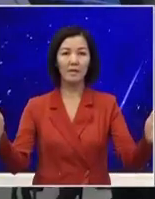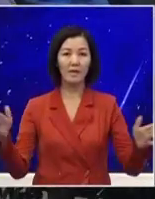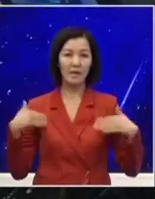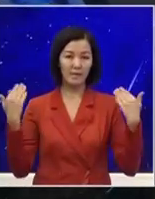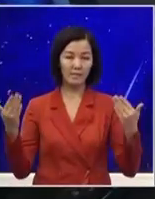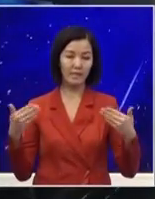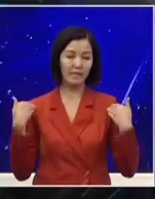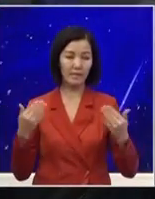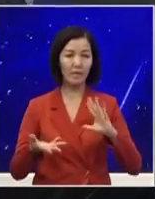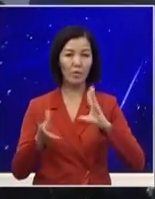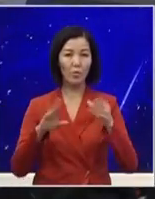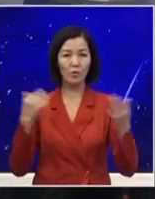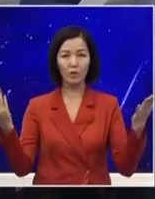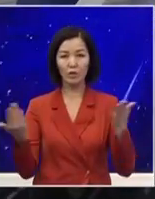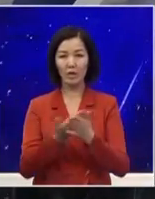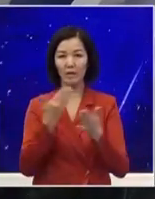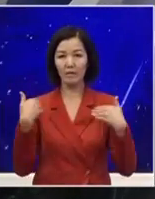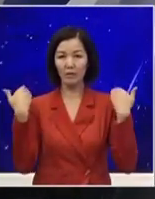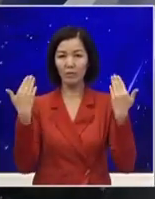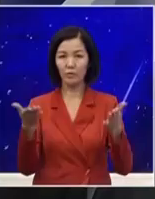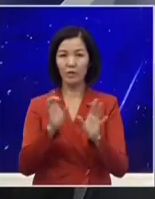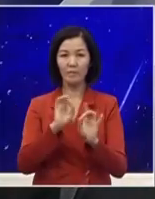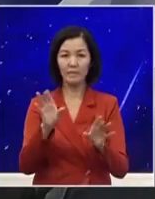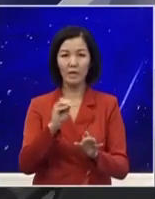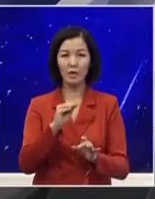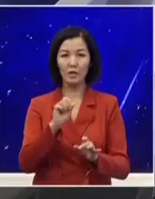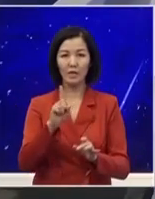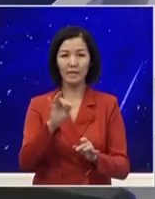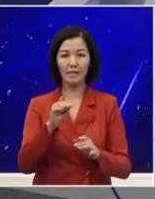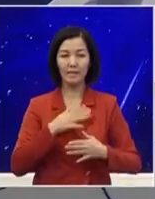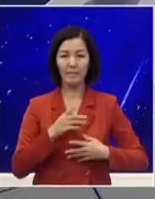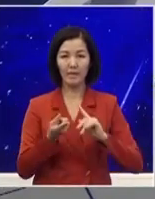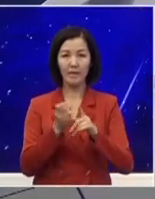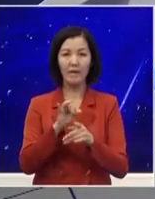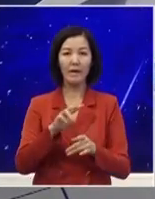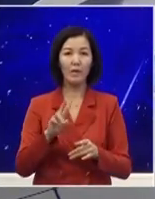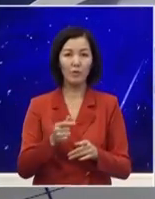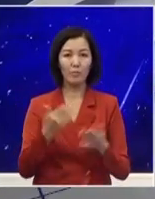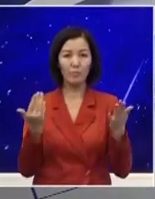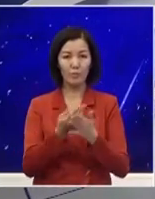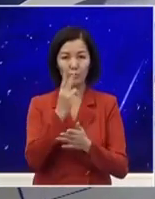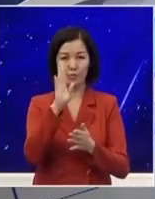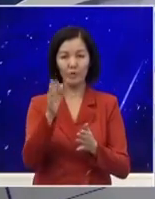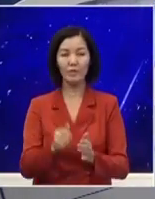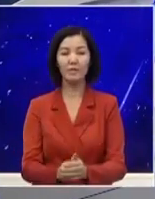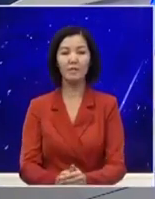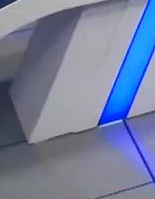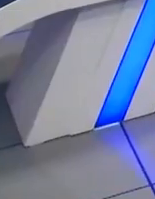Армысыздар, аймақтың бас арнасының тікелей эфирінде жаңалықтар. Студияда Жазира Исаева, Сурд аудармада Айгүл Жұмашқызы. Бүгін көретіндеріңіз.